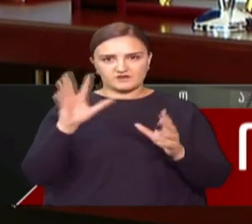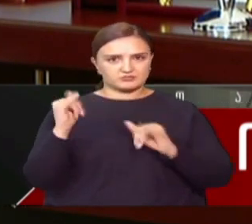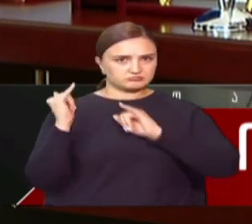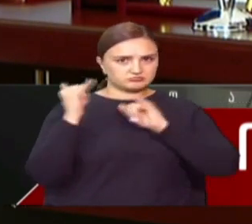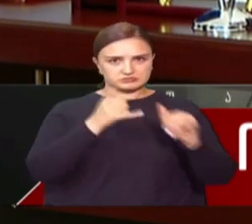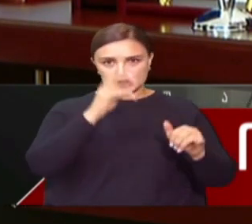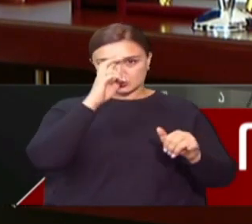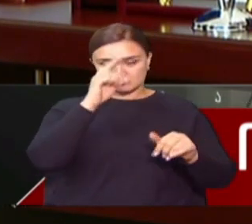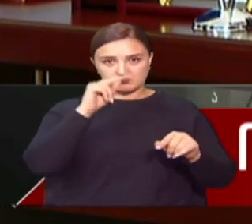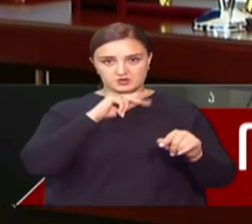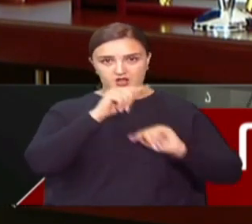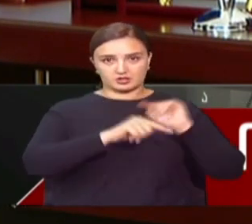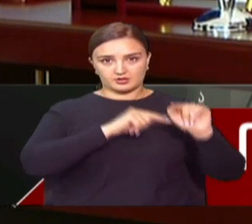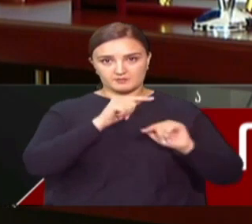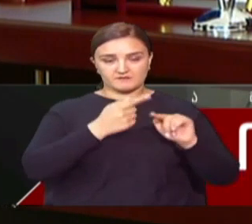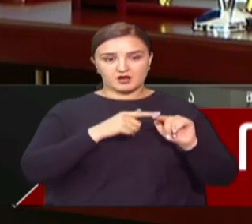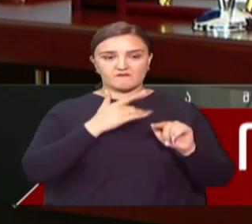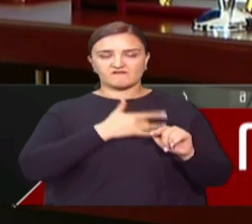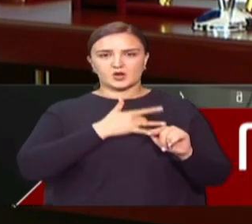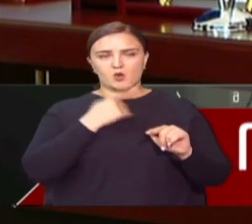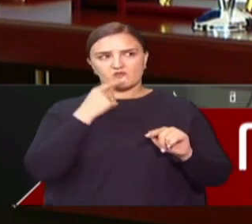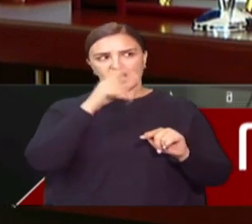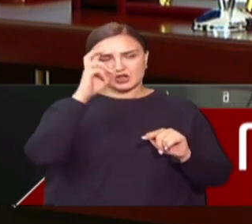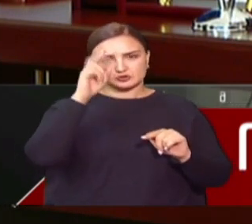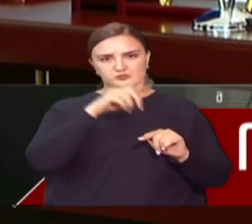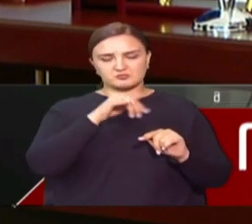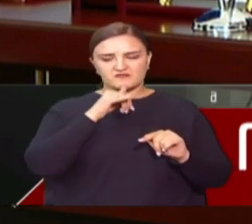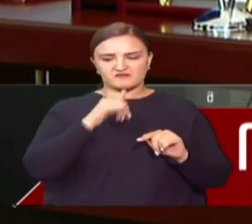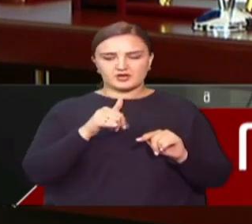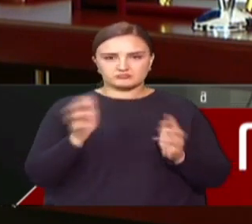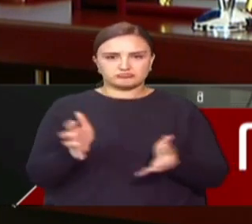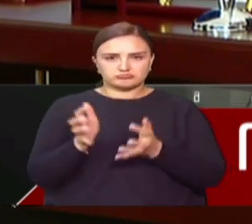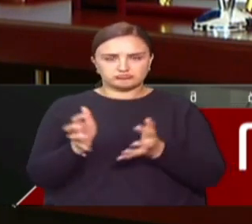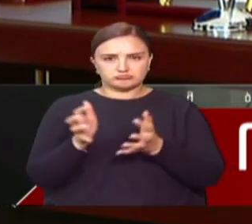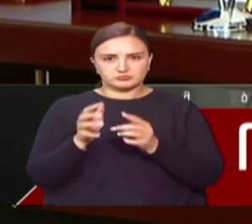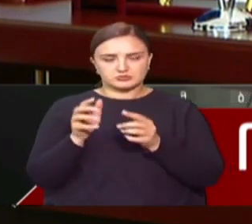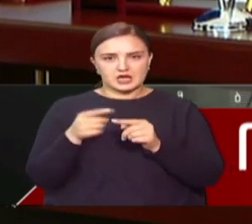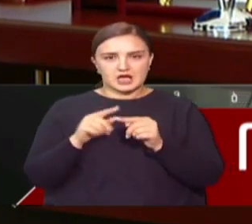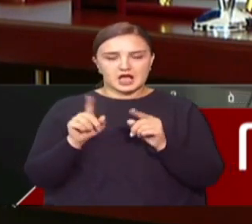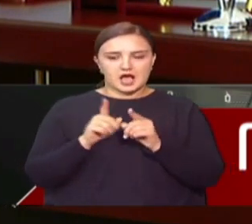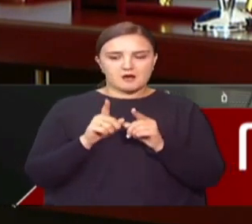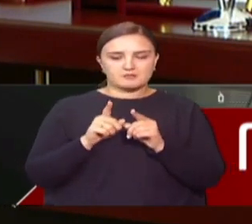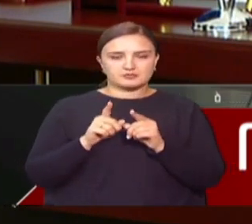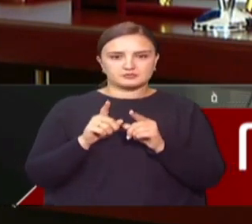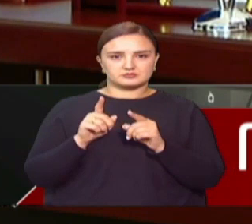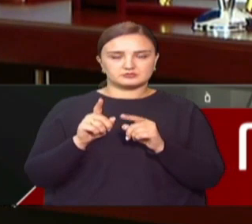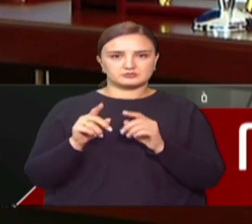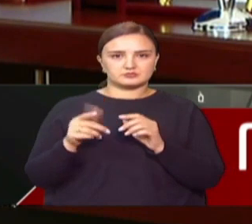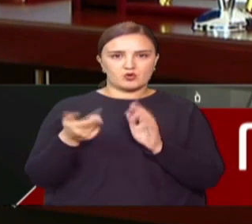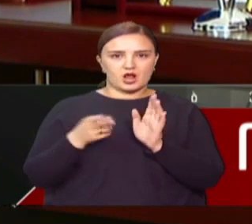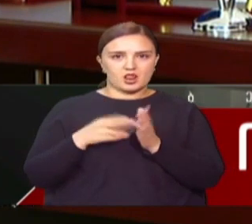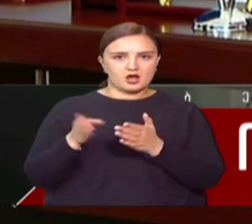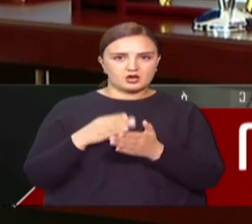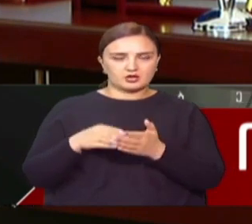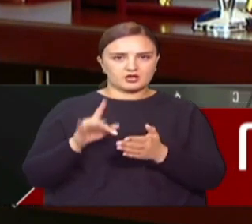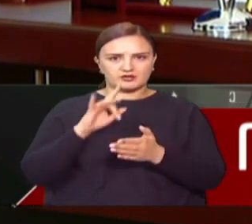და გამოითქმებოდა ესეთი ვარაუდები, რომ აი ხელისუფლება ვერ გაწირავს ფარცხალაძეს, ხელისუფლება არ მიიღებს ასეთ გადაწყვეტილებას, ისეთგან